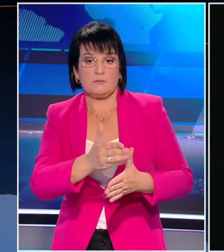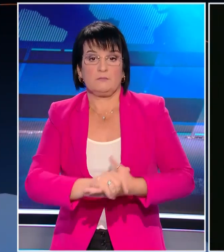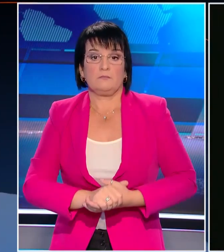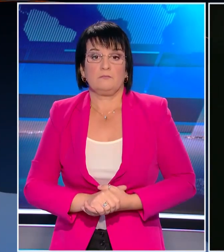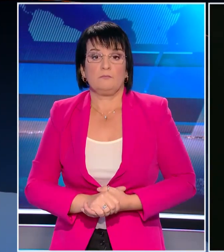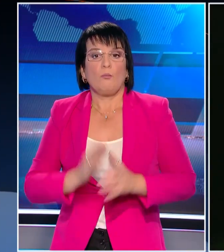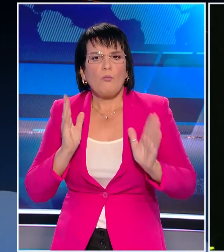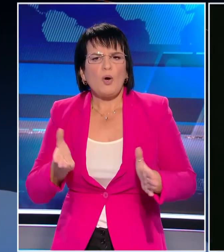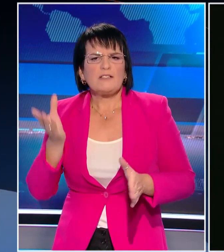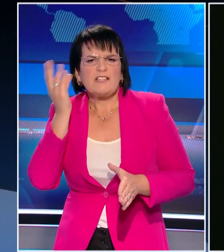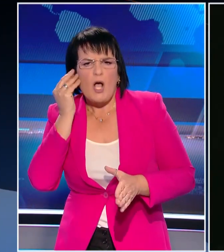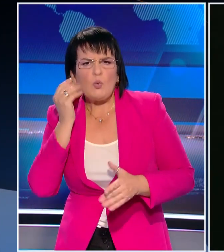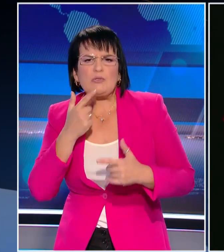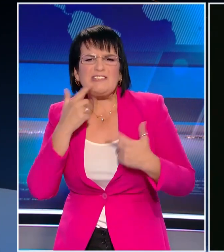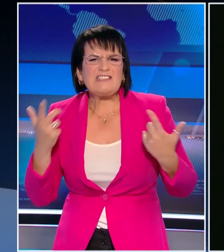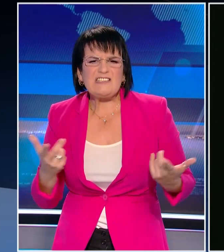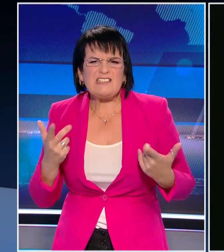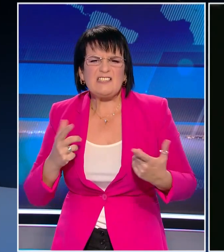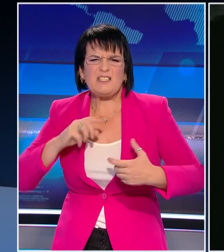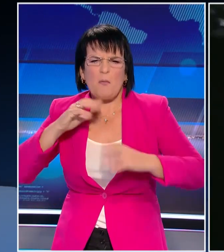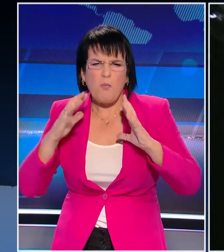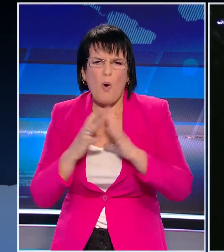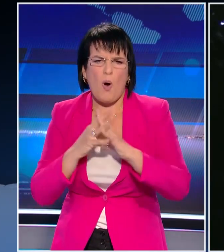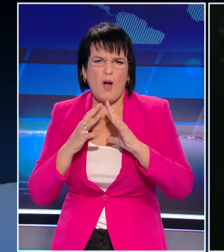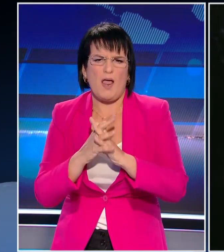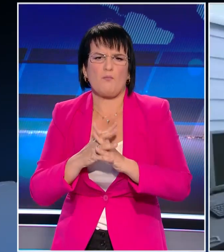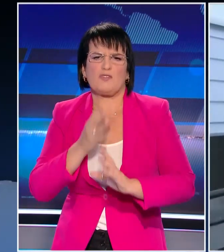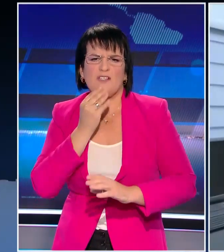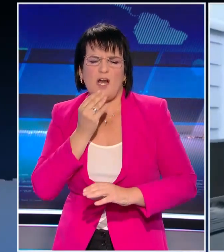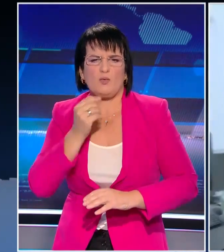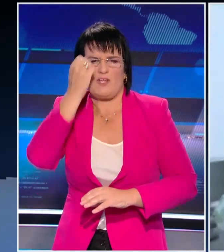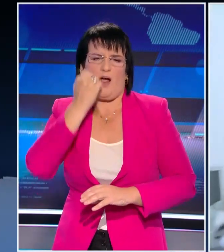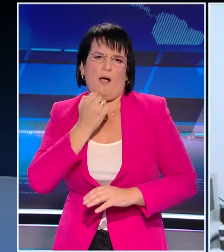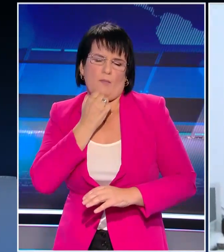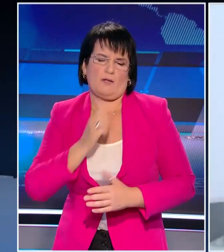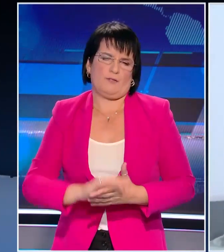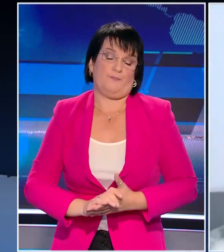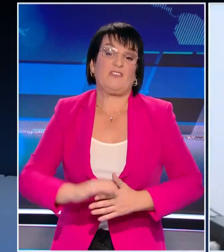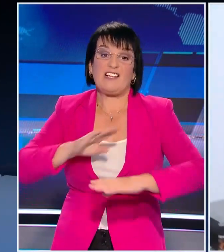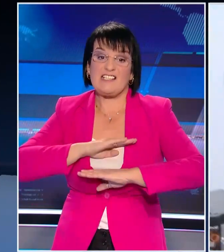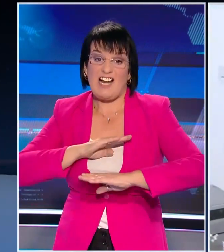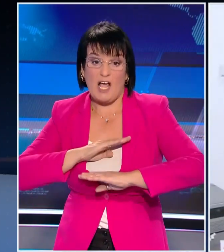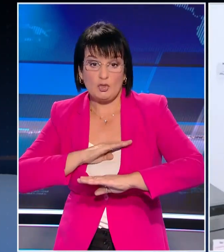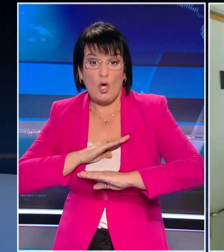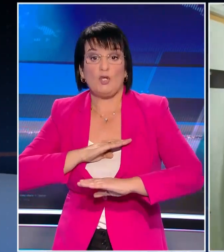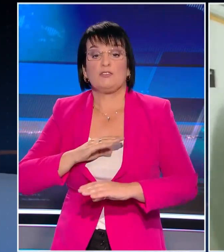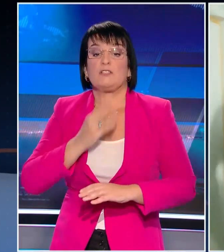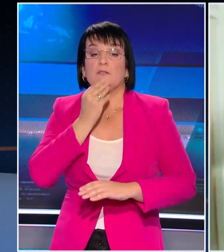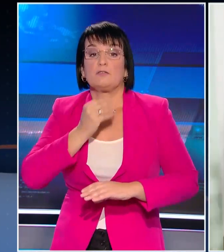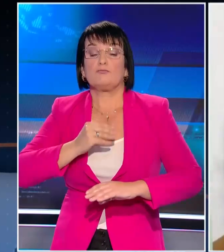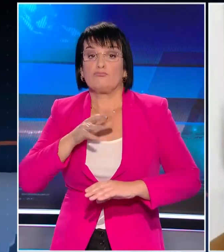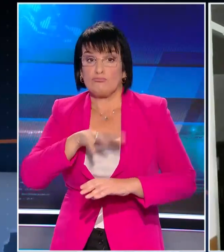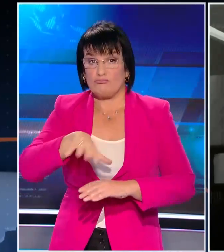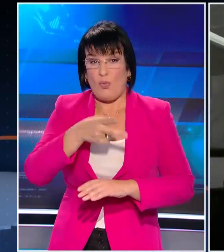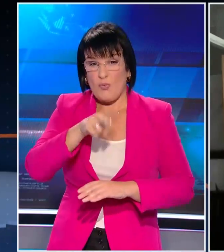You can hear the Israelis are engaged in gun battles here with Hamas. Οι Ισραηλινοί στρατιώτες ερευνούν κάθε σπιθαμή στο νοσοκομείο Αλ-Σίφα για